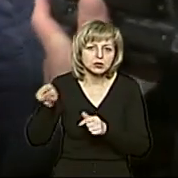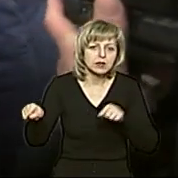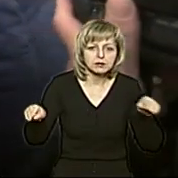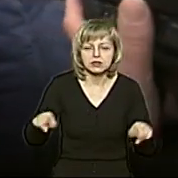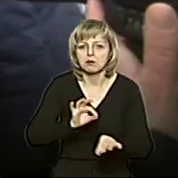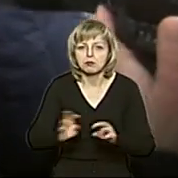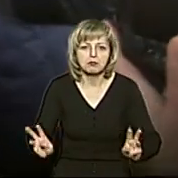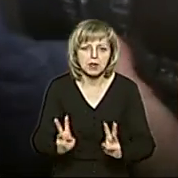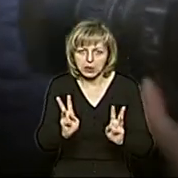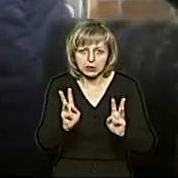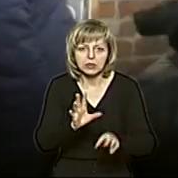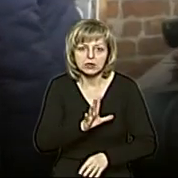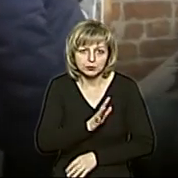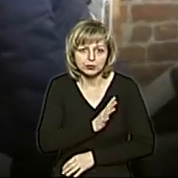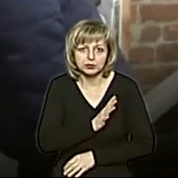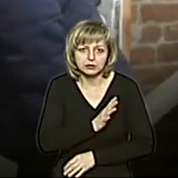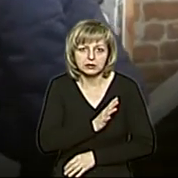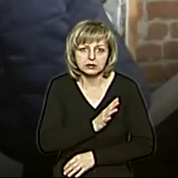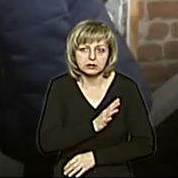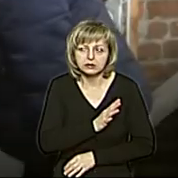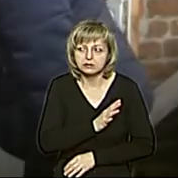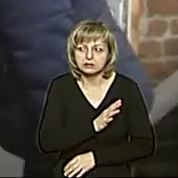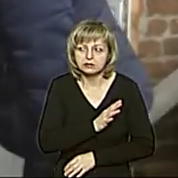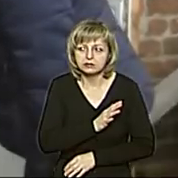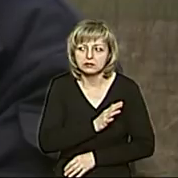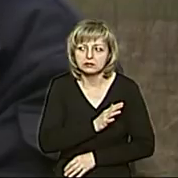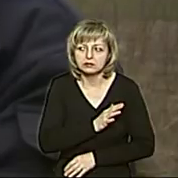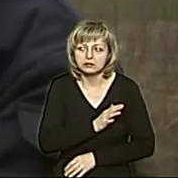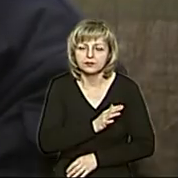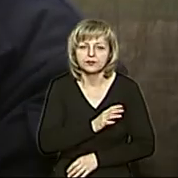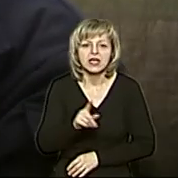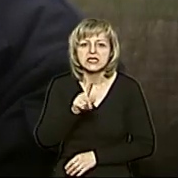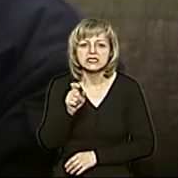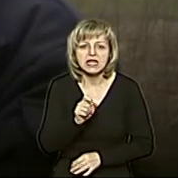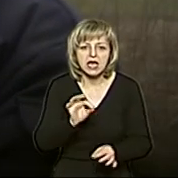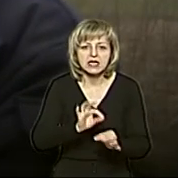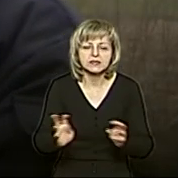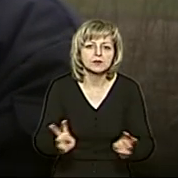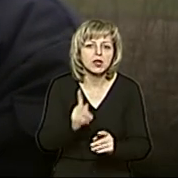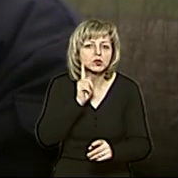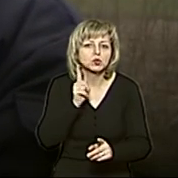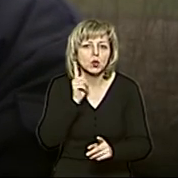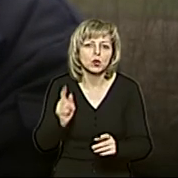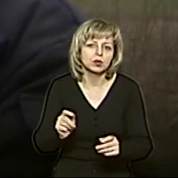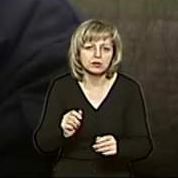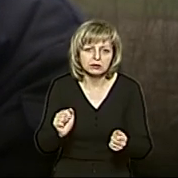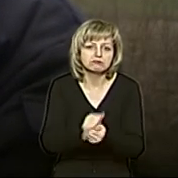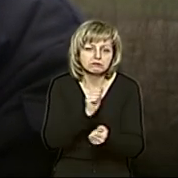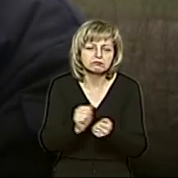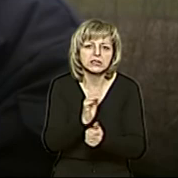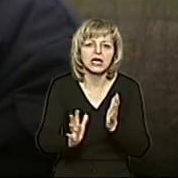сторони і сюди зайшли. Ну, городи, картошку садити. За спалювання сухої рослинності